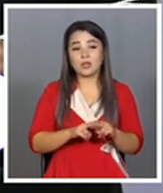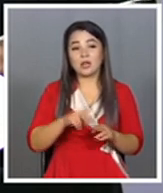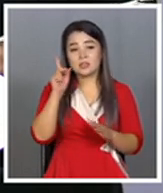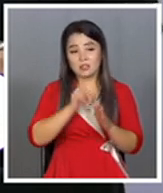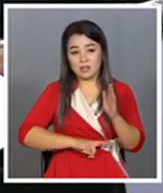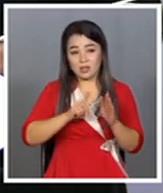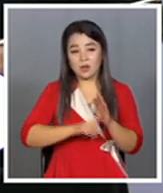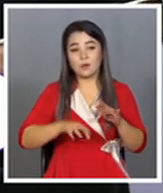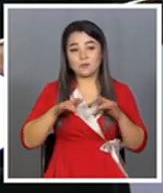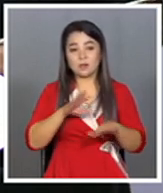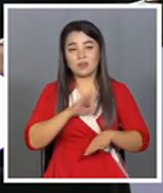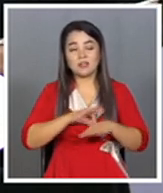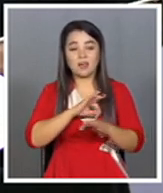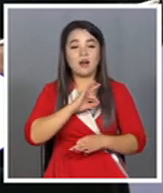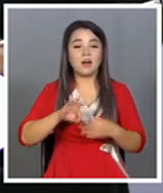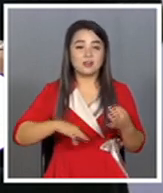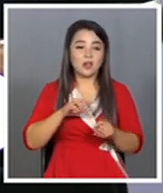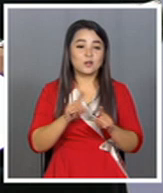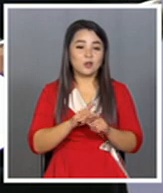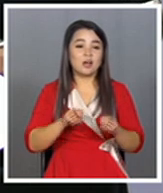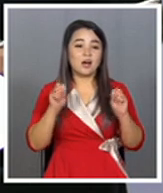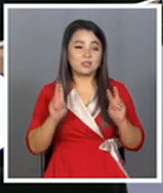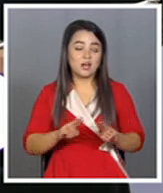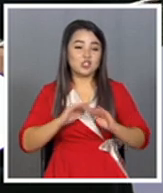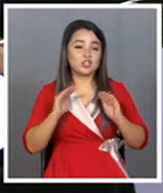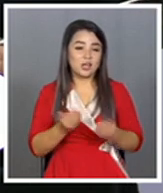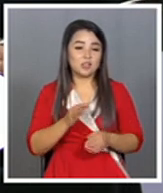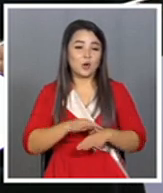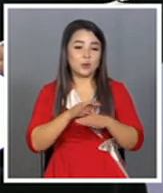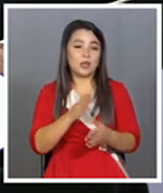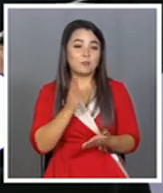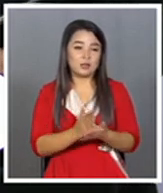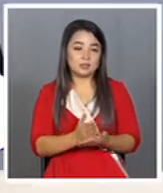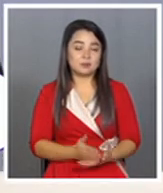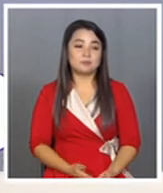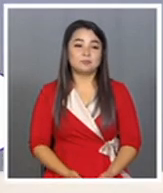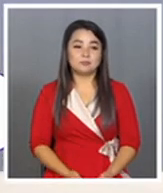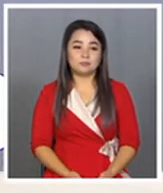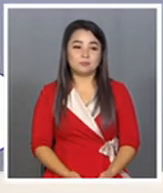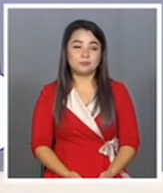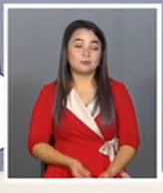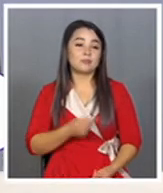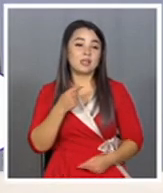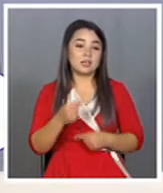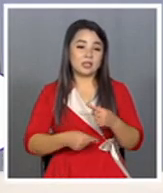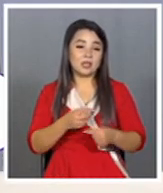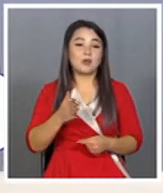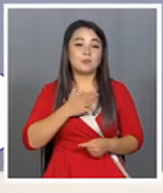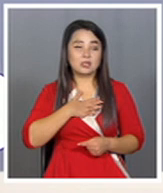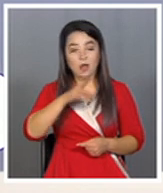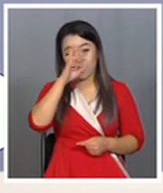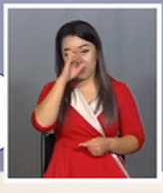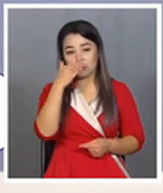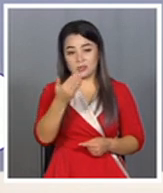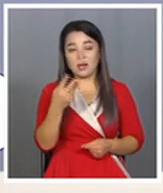Шіркеудегі болып жатқан артықшылықтарға арнайы шектеулер қойып отырған екен. Келесі біздің королімыз